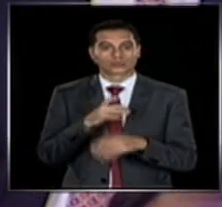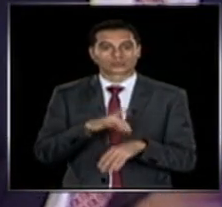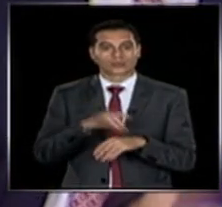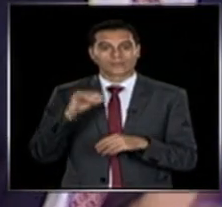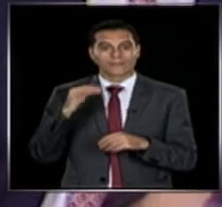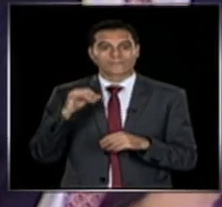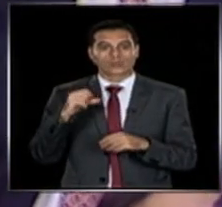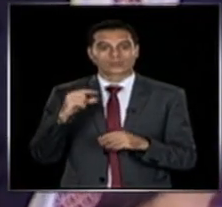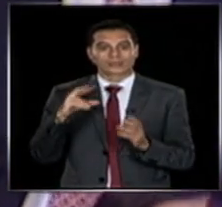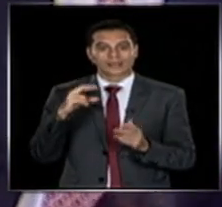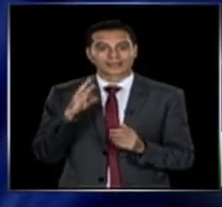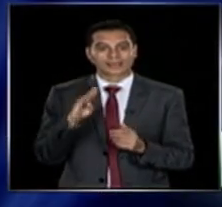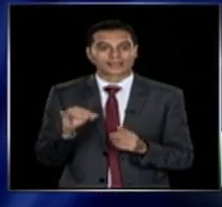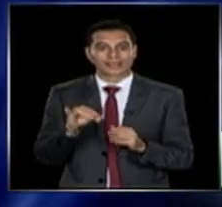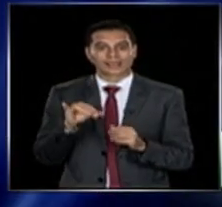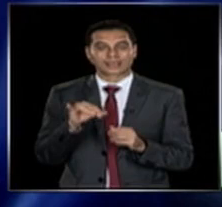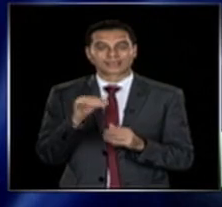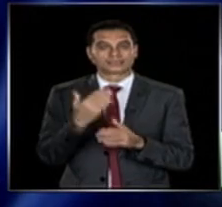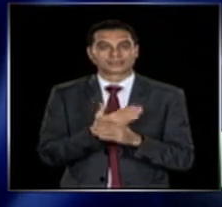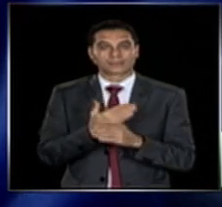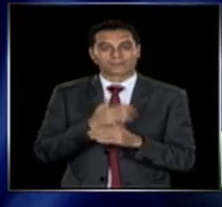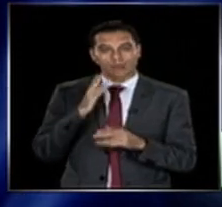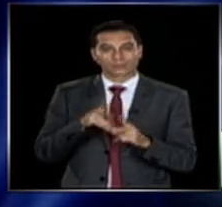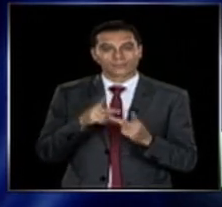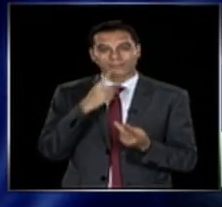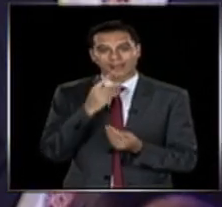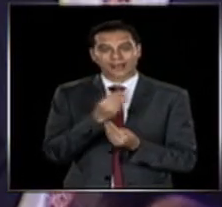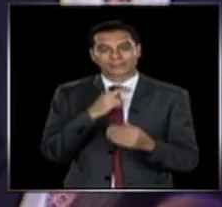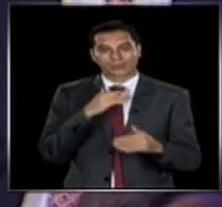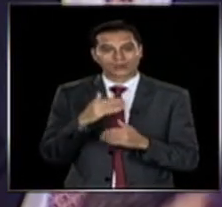محمود الزكي لقادرون باختلاف، بيكلمهم يعني.